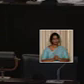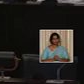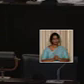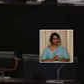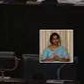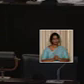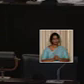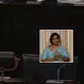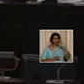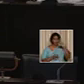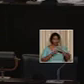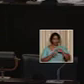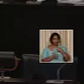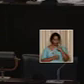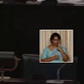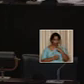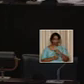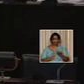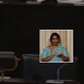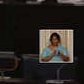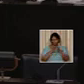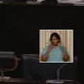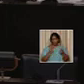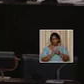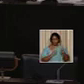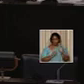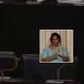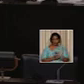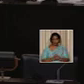देवीन प्रश्न ओ वैडिकरी मट काट कर